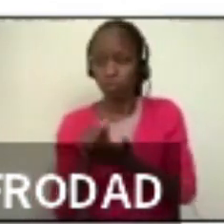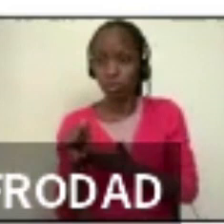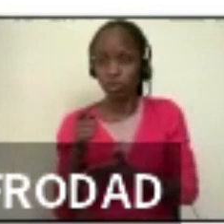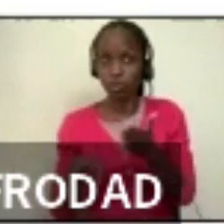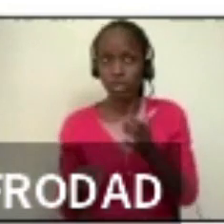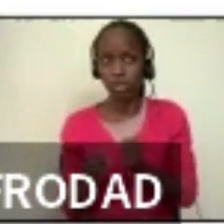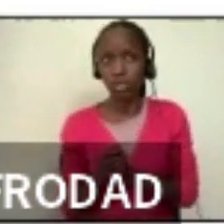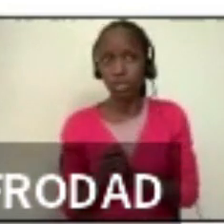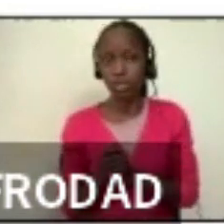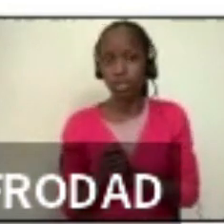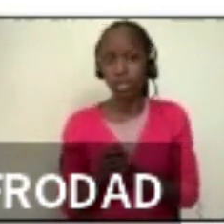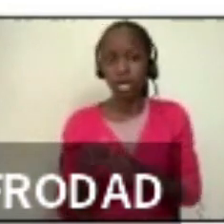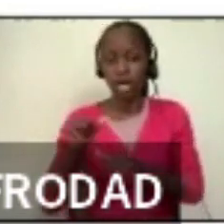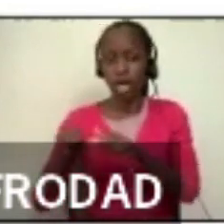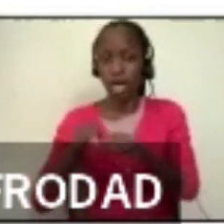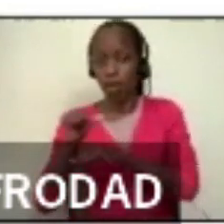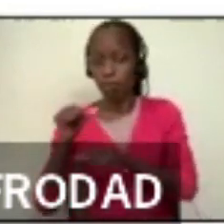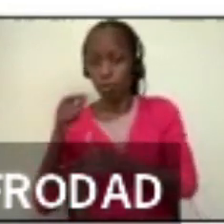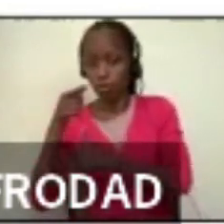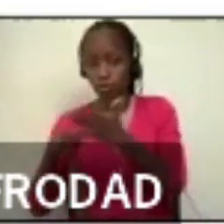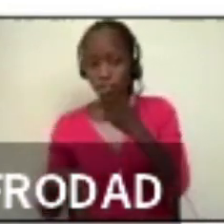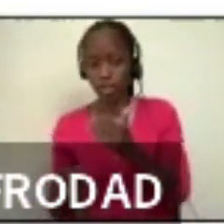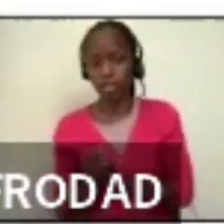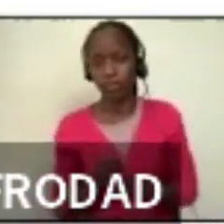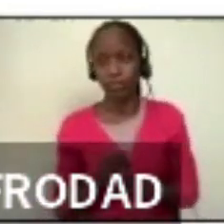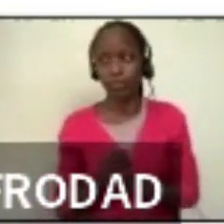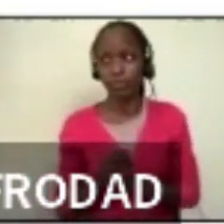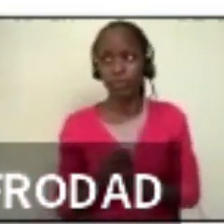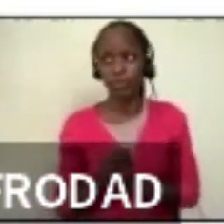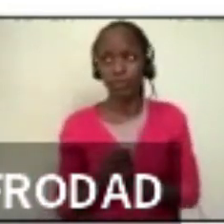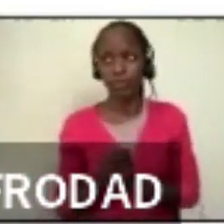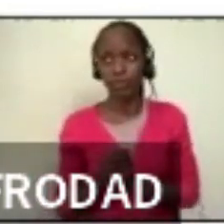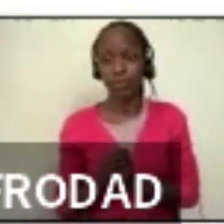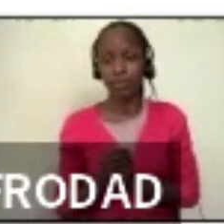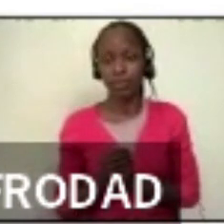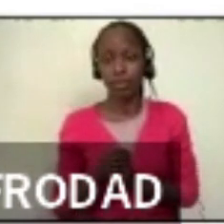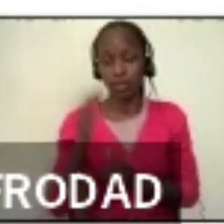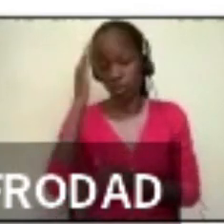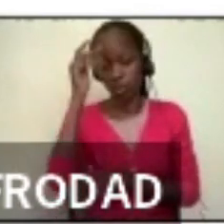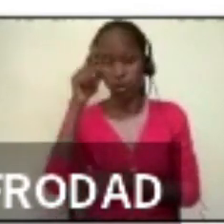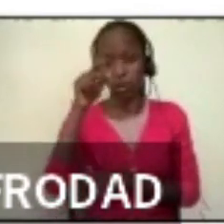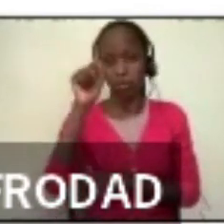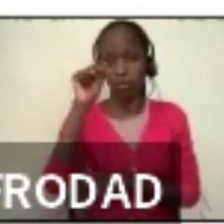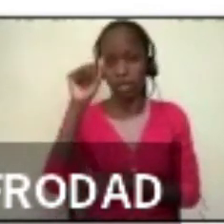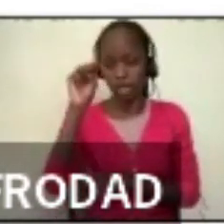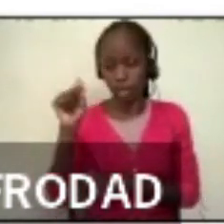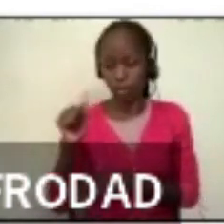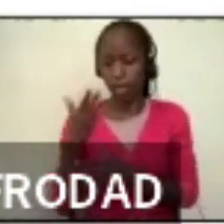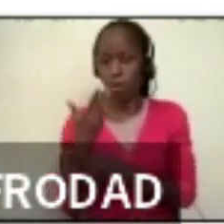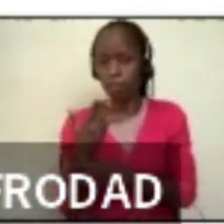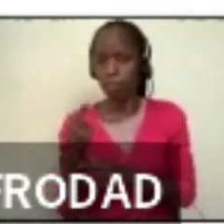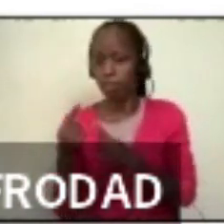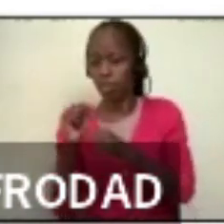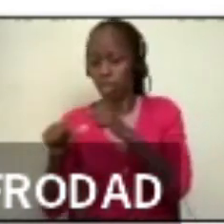Sur le quoi, je sais que vous savez, les Panama Papers, ça parle de blanchiment d'argent, de flux illicites. Et le Burkina Faso, c'est un tout